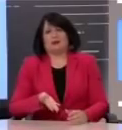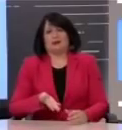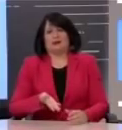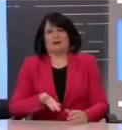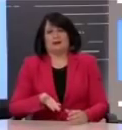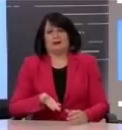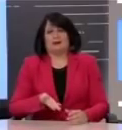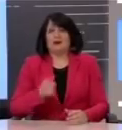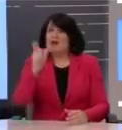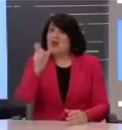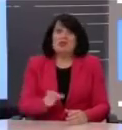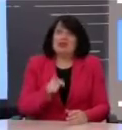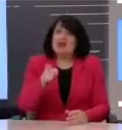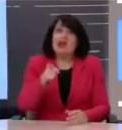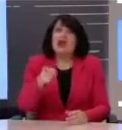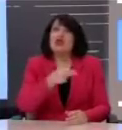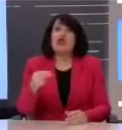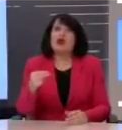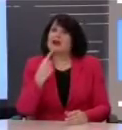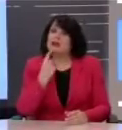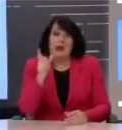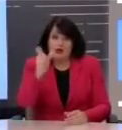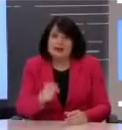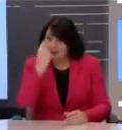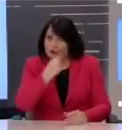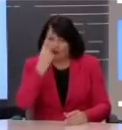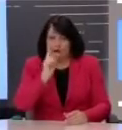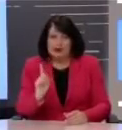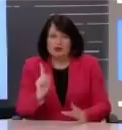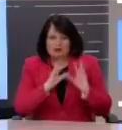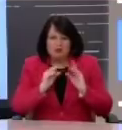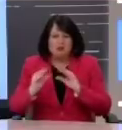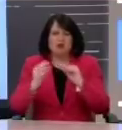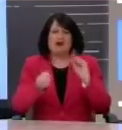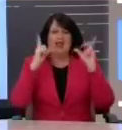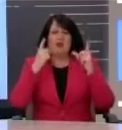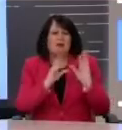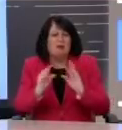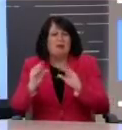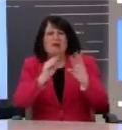Δεν αναφέρομαι σε εσάς κύριε Θεοδωράκη, αλλά αναφέρομαι στις διαρροές που έγιναν από την πλευρά της Νέας Δημοκρατίας.